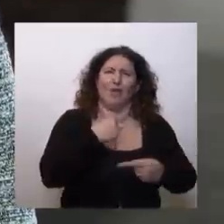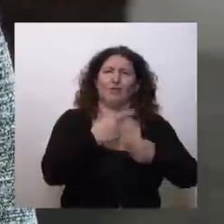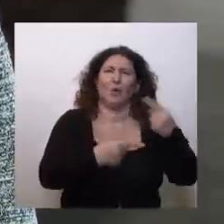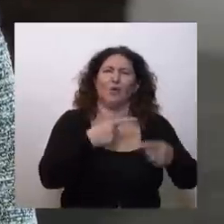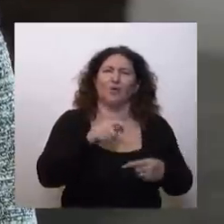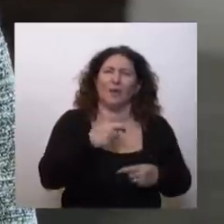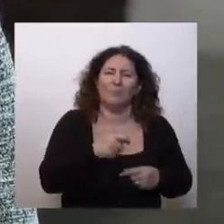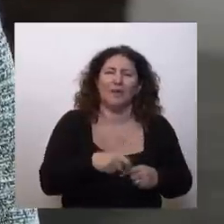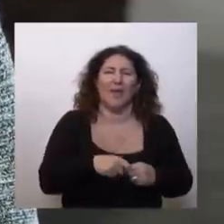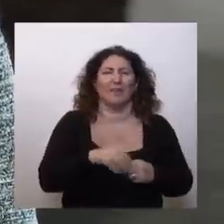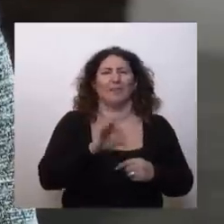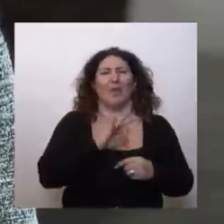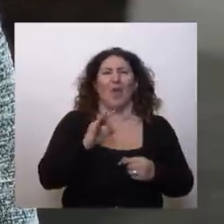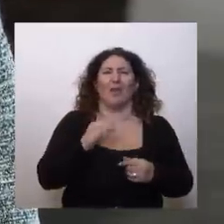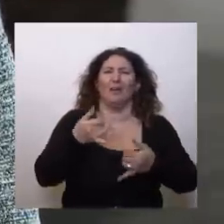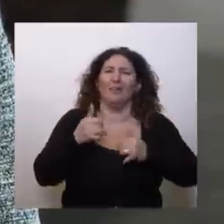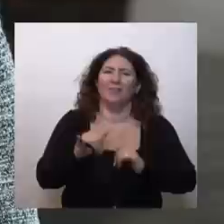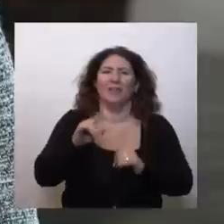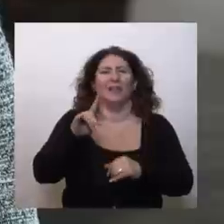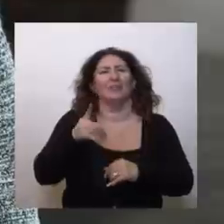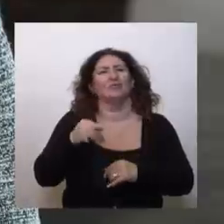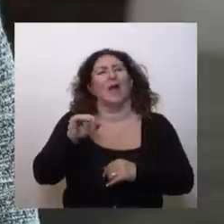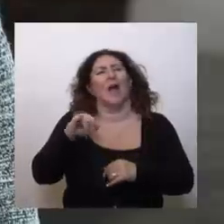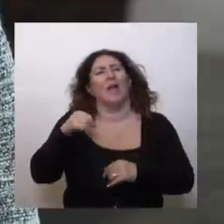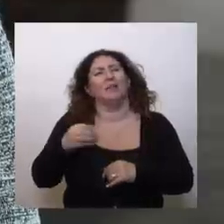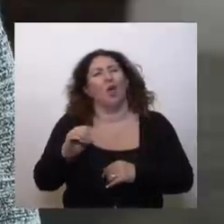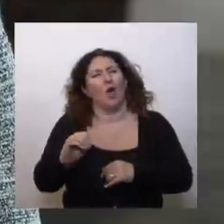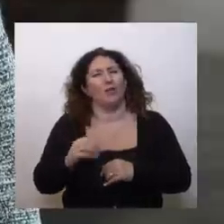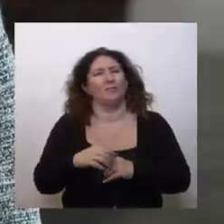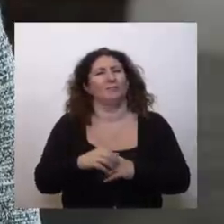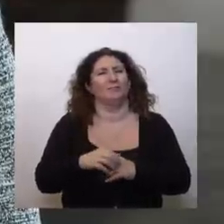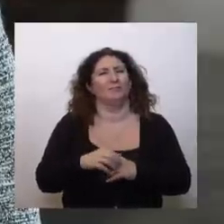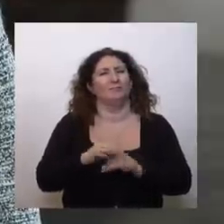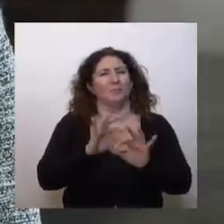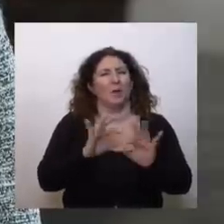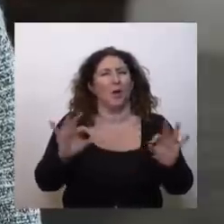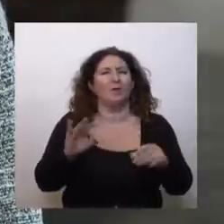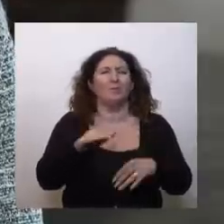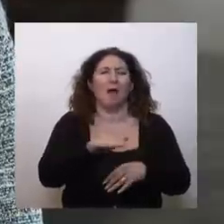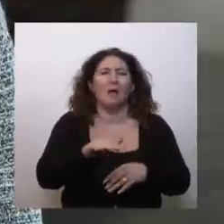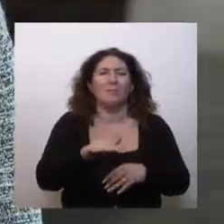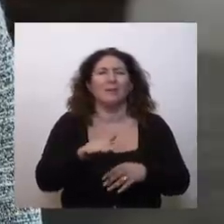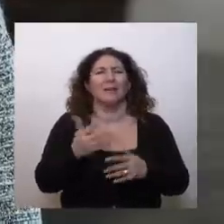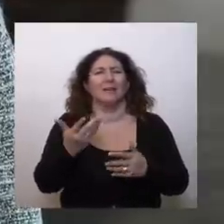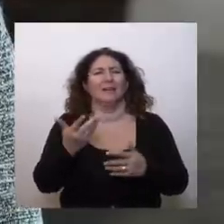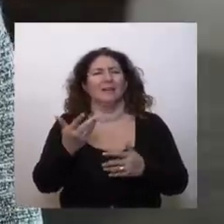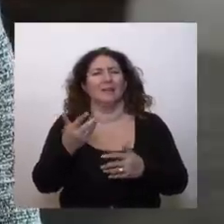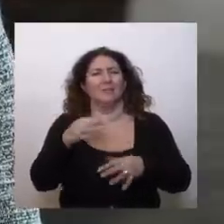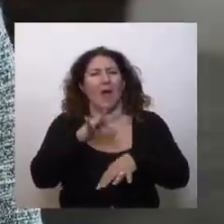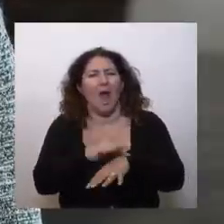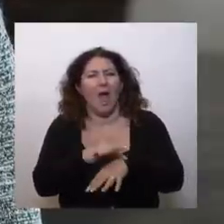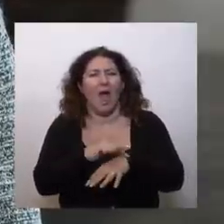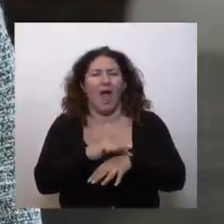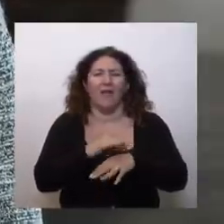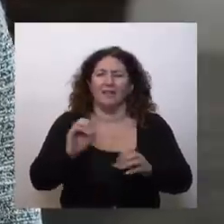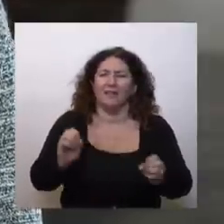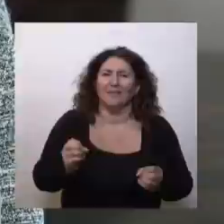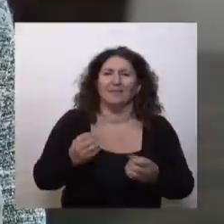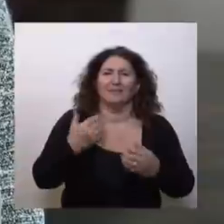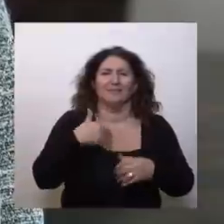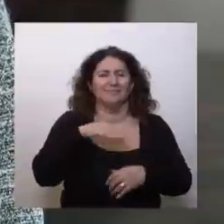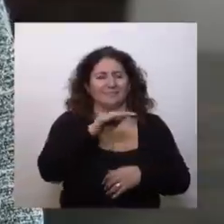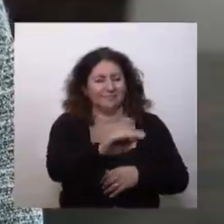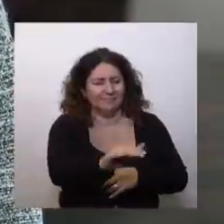figlioletta di Gairo, pronte per benedire i bambini, per toccare i malati e risanarli, aperte